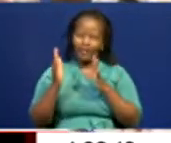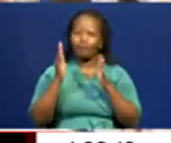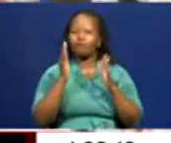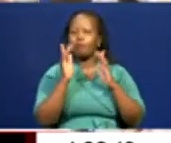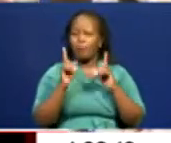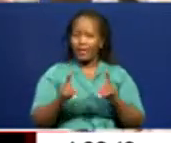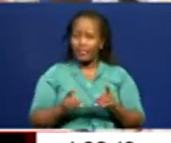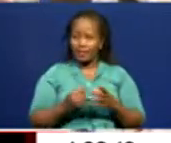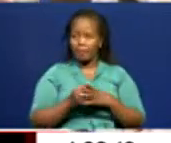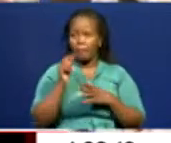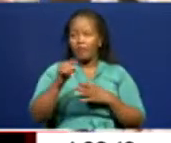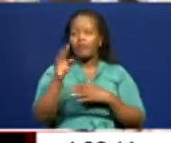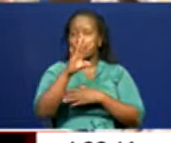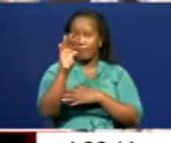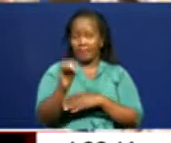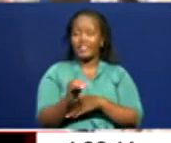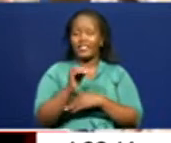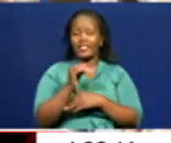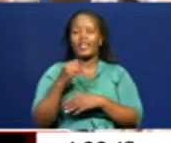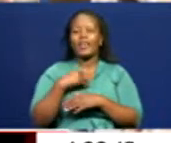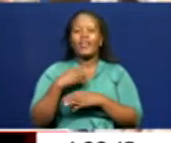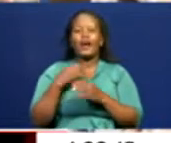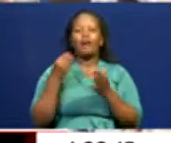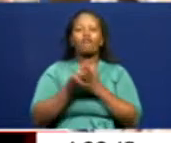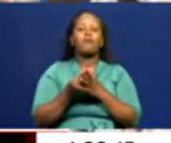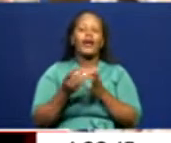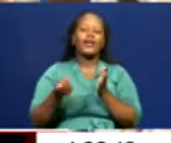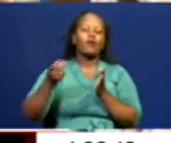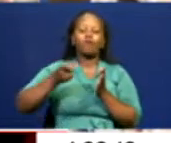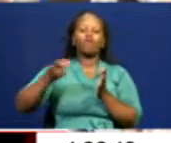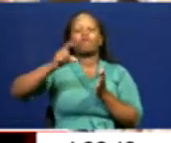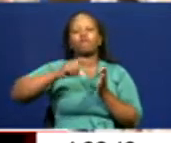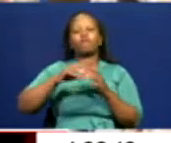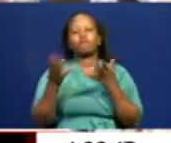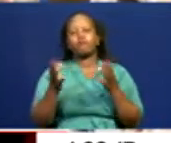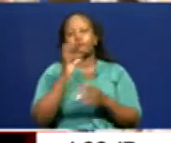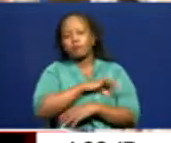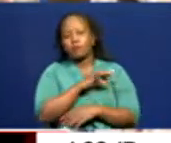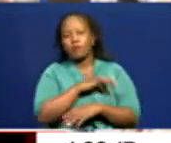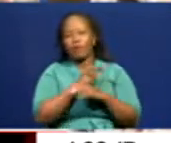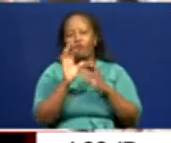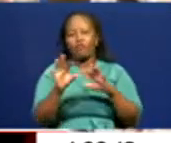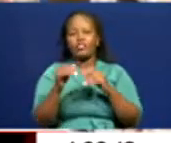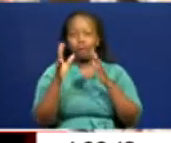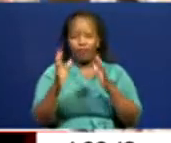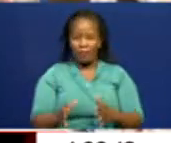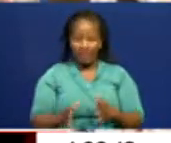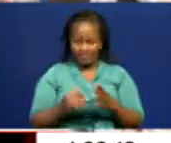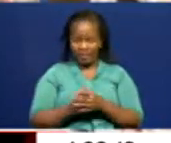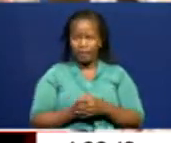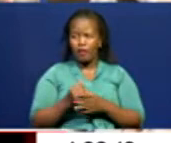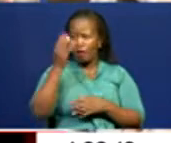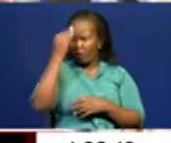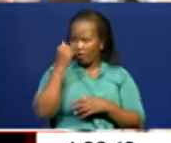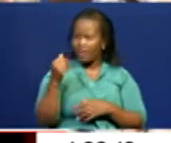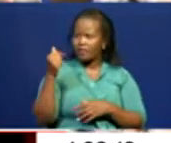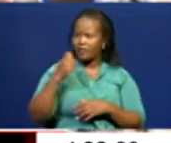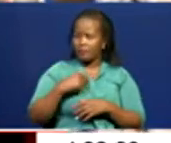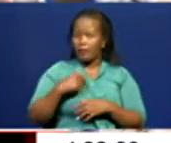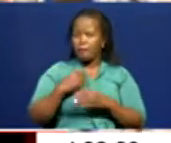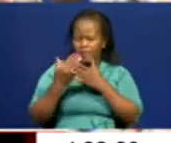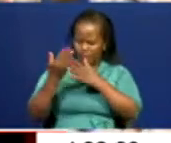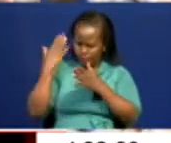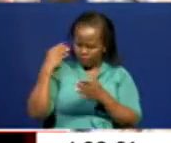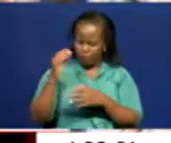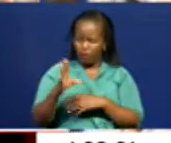budget nimeweka sasa pesa zaidi ya mambo ya kusaidia wakulima watuzalishie chakula, because mimi nimekuwa waziri